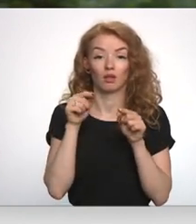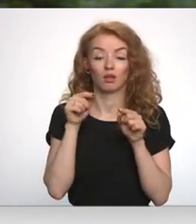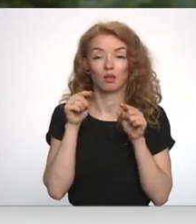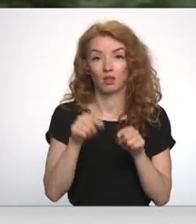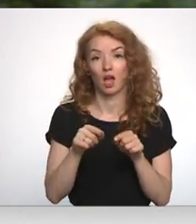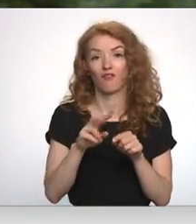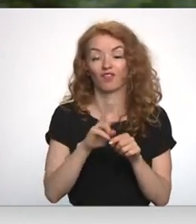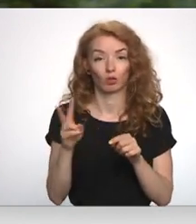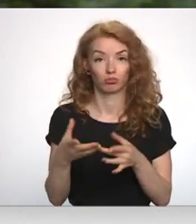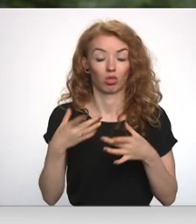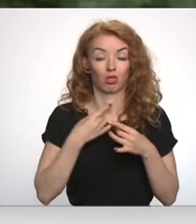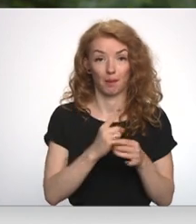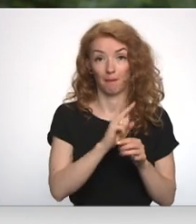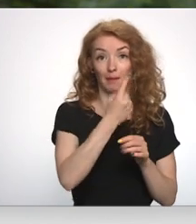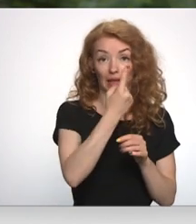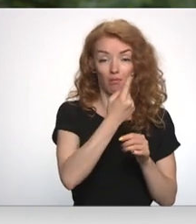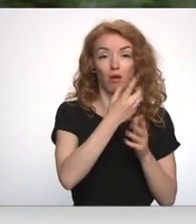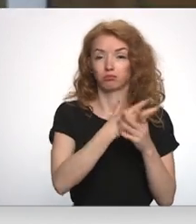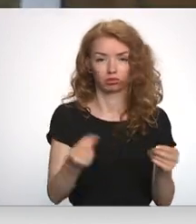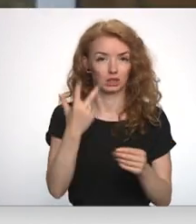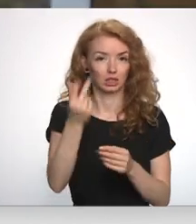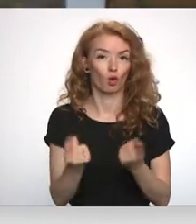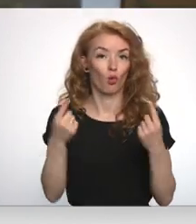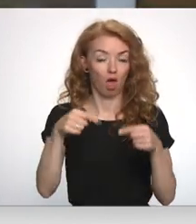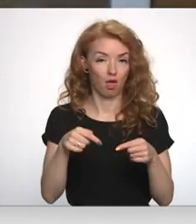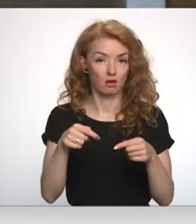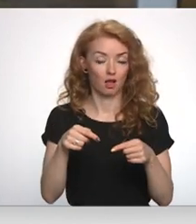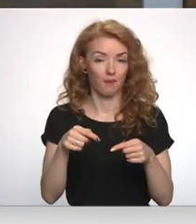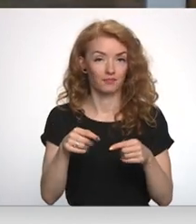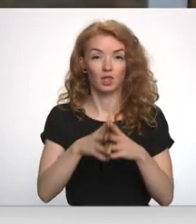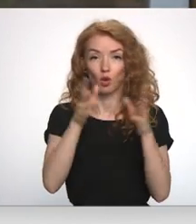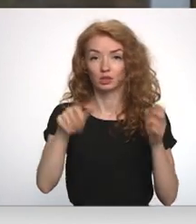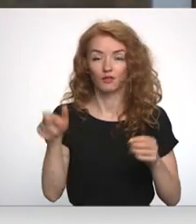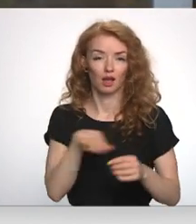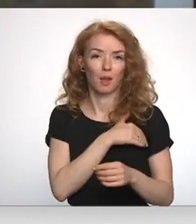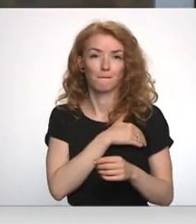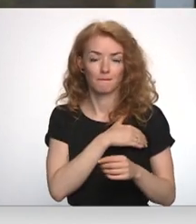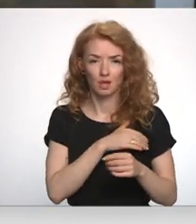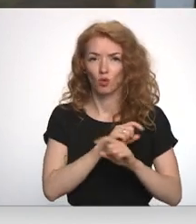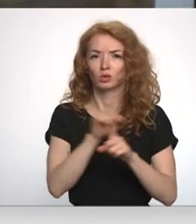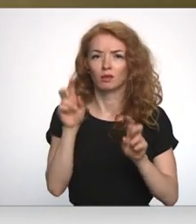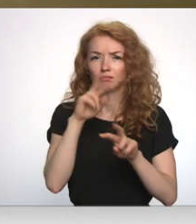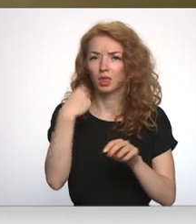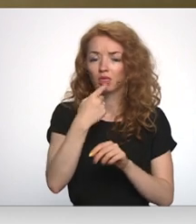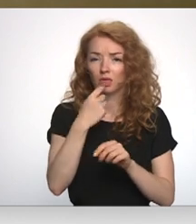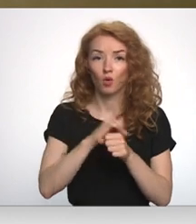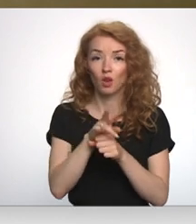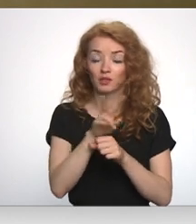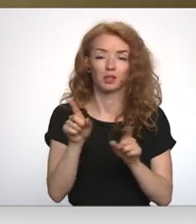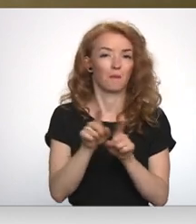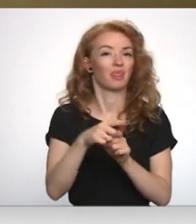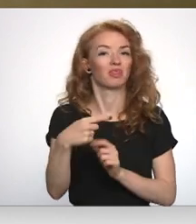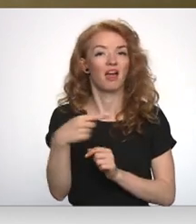te pirmā dienā, tā trešās dienas vakarā viņa ņem un nokrīt. Daudz ar temperatūras teikšu sveic Covida testu, taču tas būs